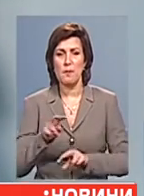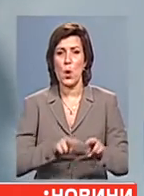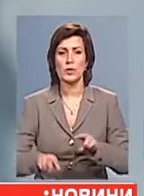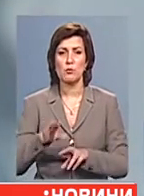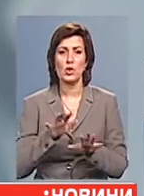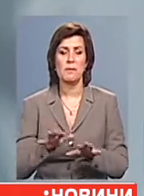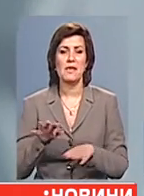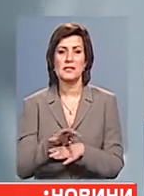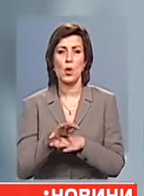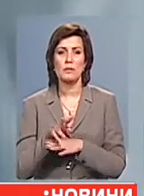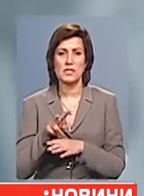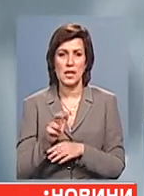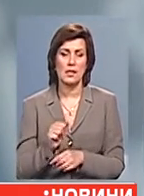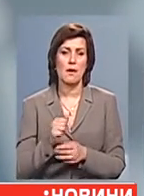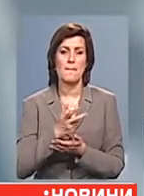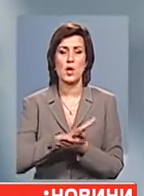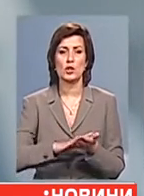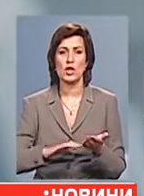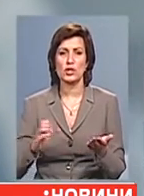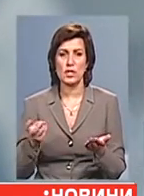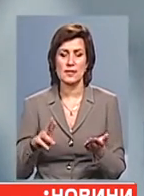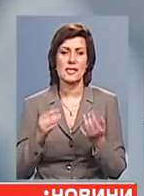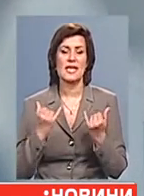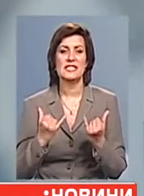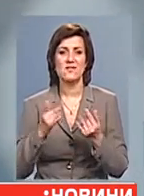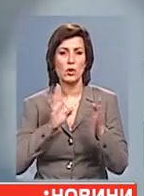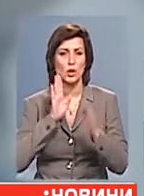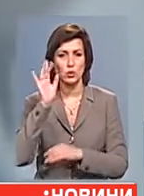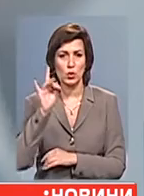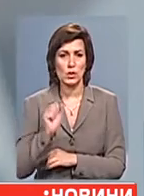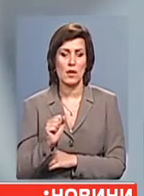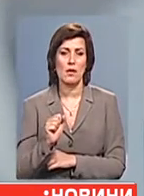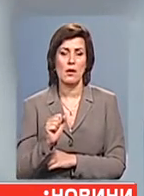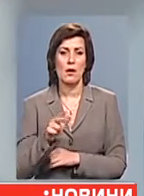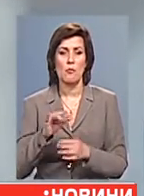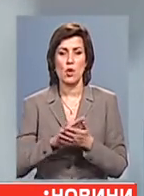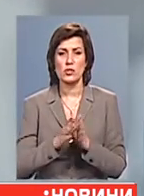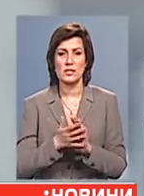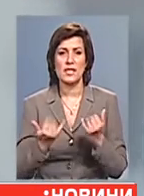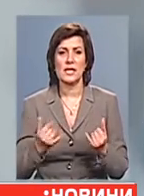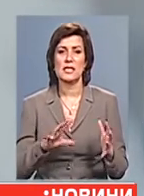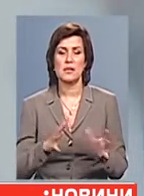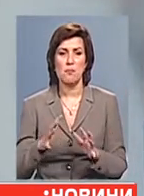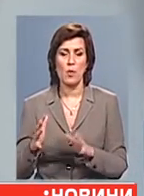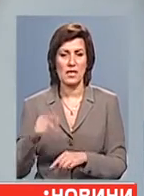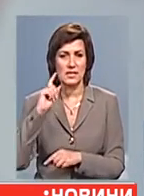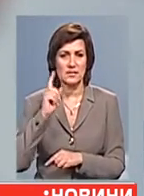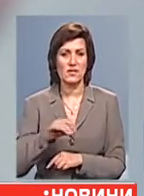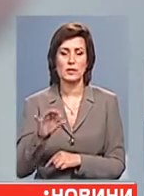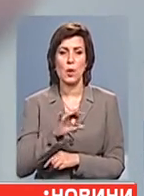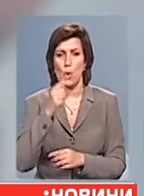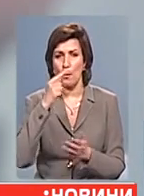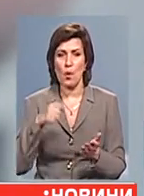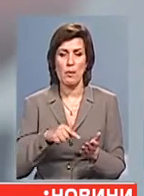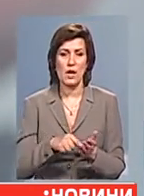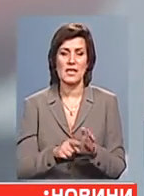места обстрела продолжался и сегодня с утра. По состоянию на данный момент известно о